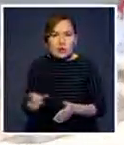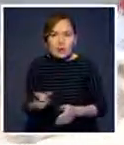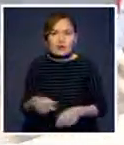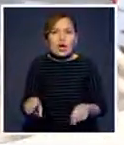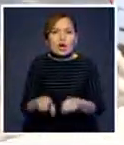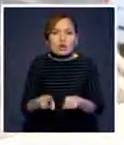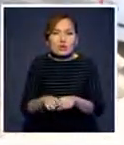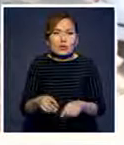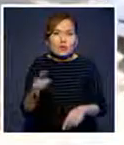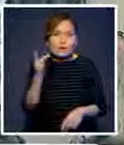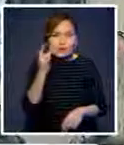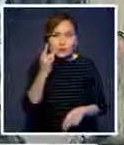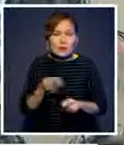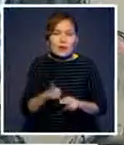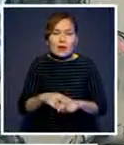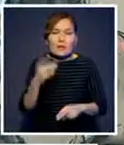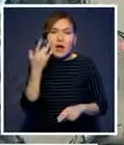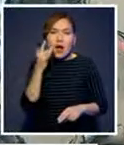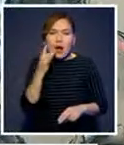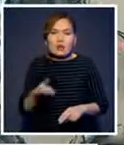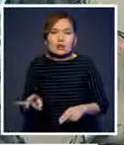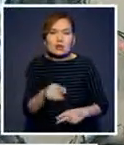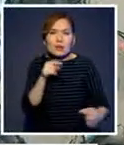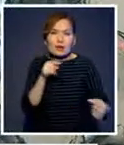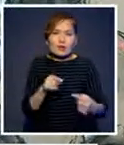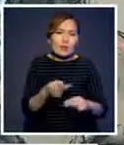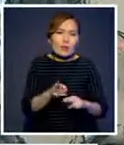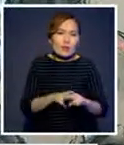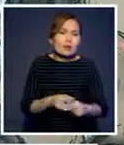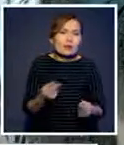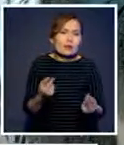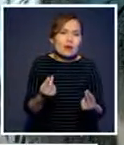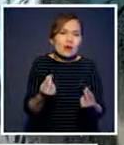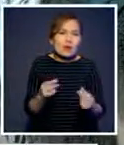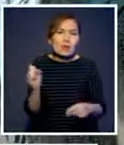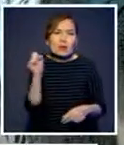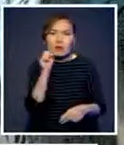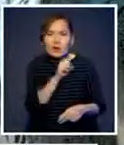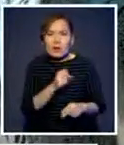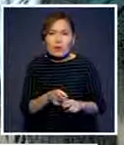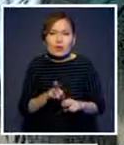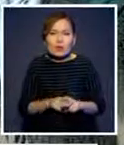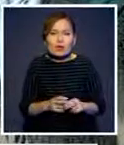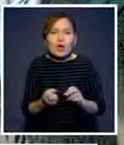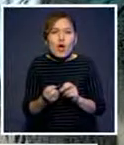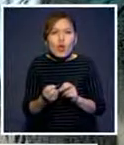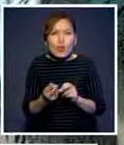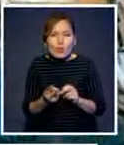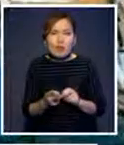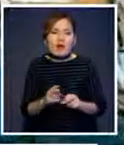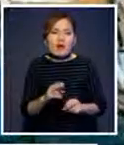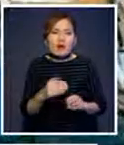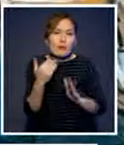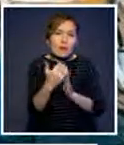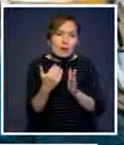Ричард Гейтске ақшқа қарсы астыртын сөз байласу, ақша жымқыру, салық төлемеу тәрізді 12 пункт бойынша айып тақты. Бірақ екеуі